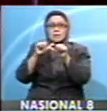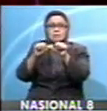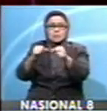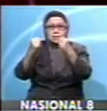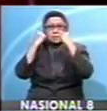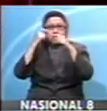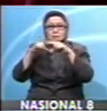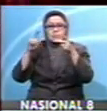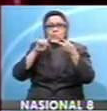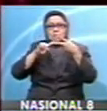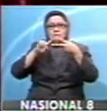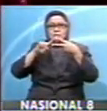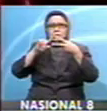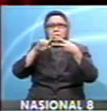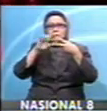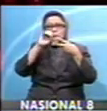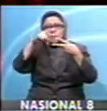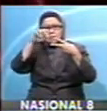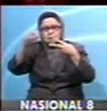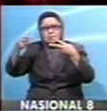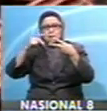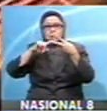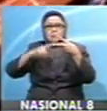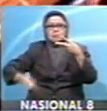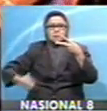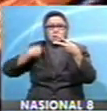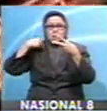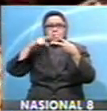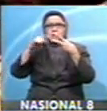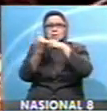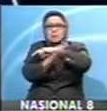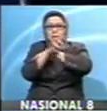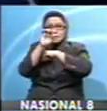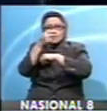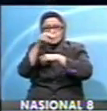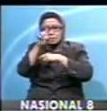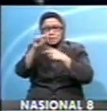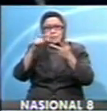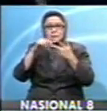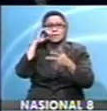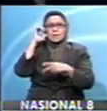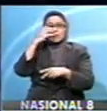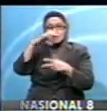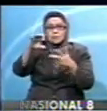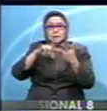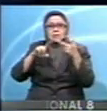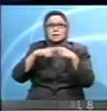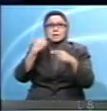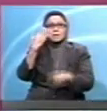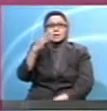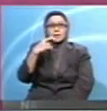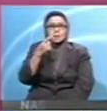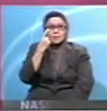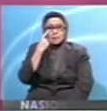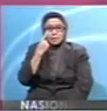Misteri Mimpi Shakila Taman rashidah utama Bernafas Dalam Lumpur semalam yang hangat dan biru mata Hitamku